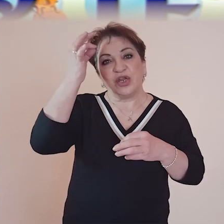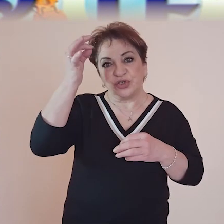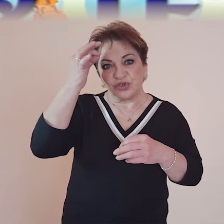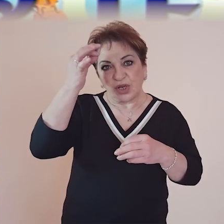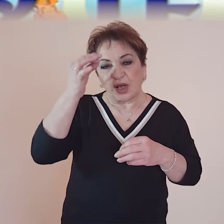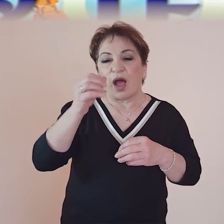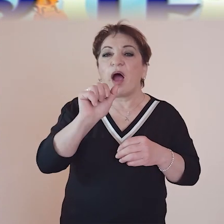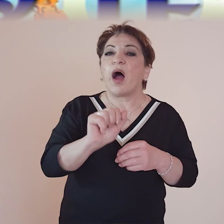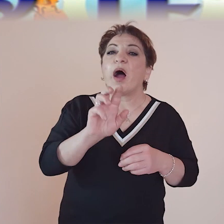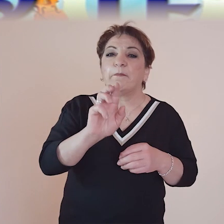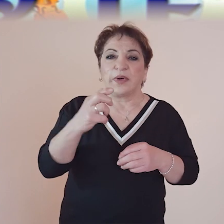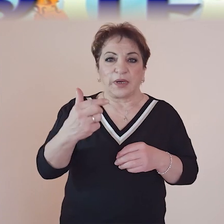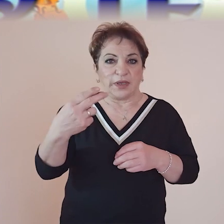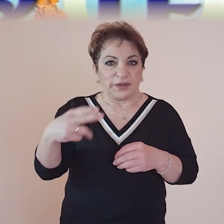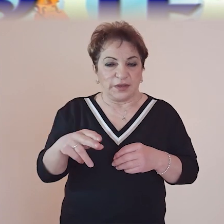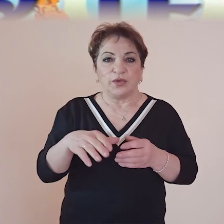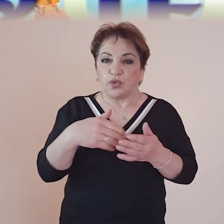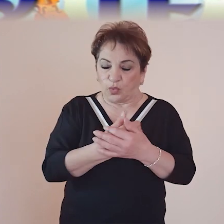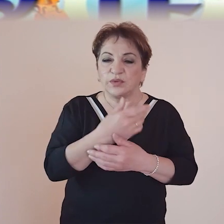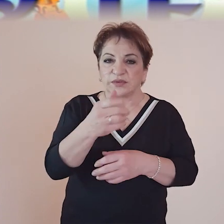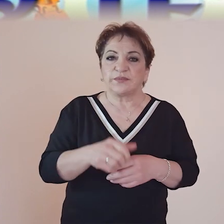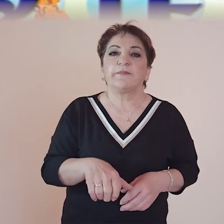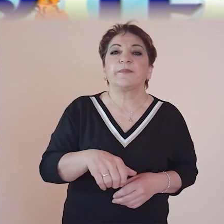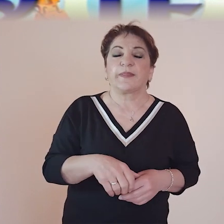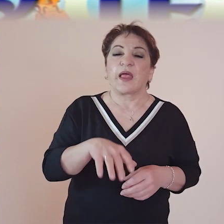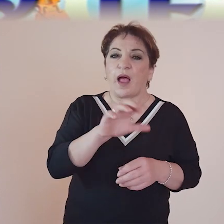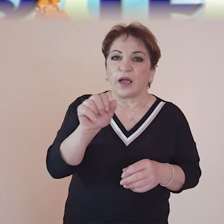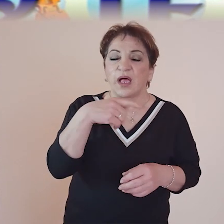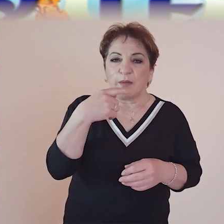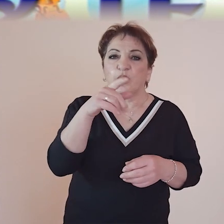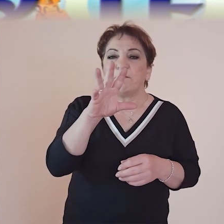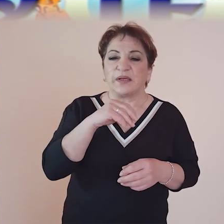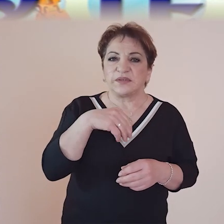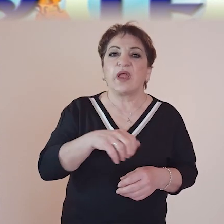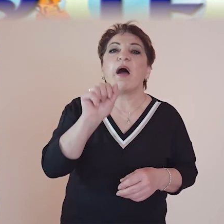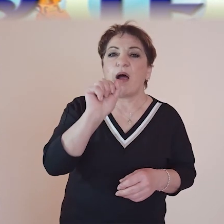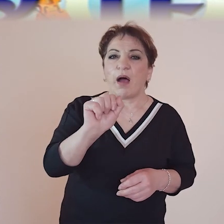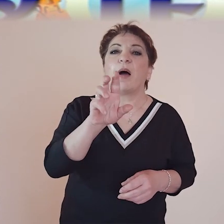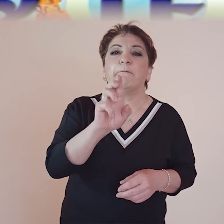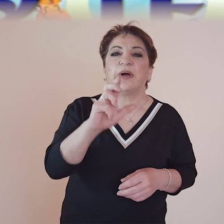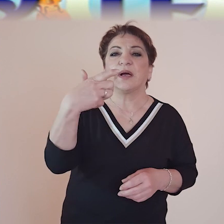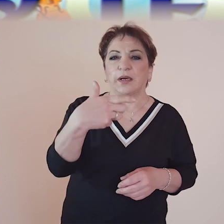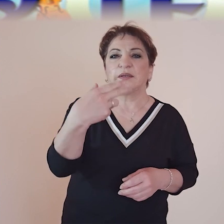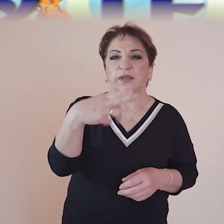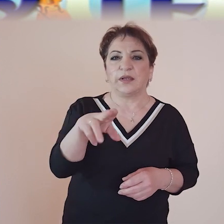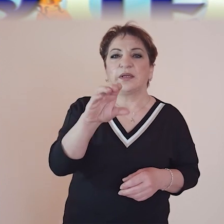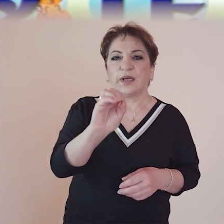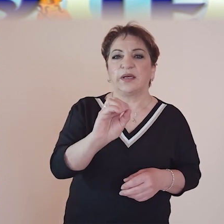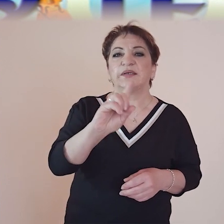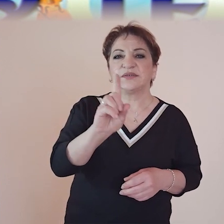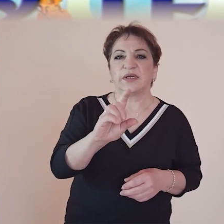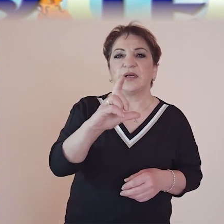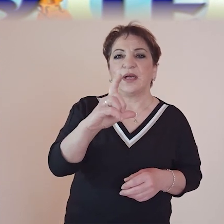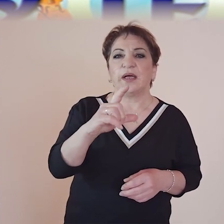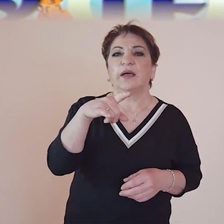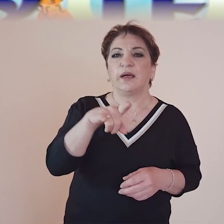այբուբենը։ Դե ինչ սկսեցինք, արտասան ենք այբուբենը միասին։ Ա-բ-գ-դ-յ